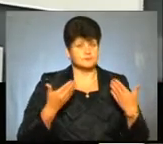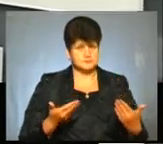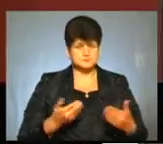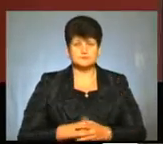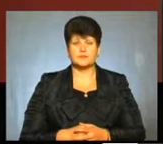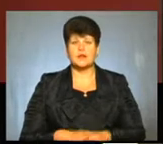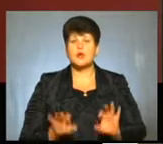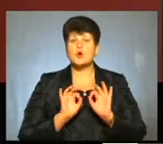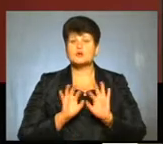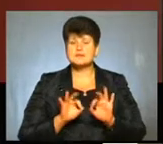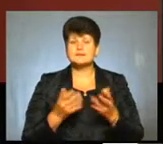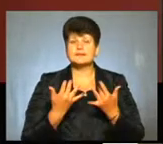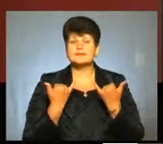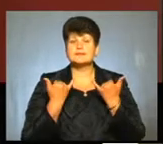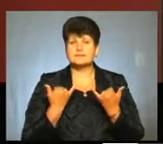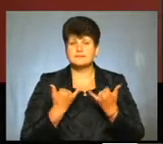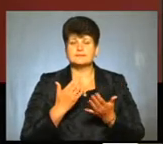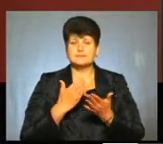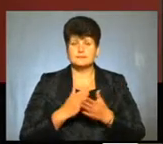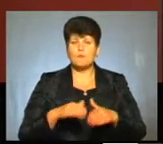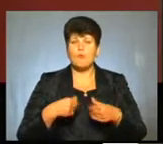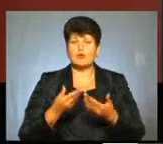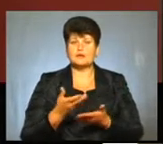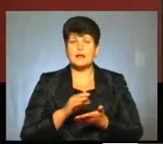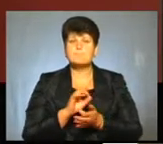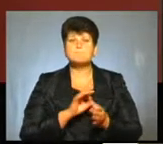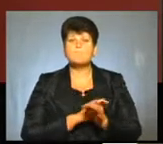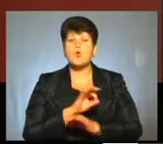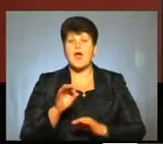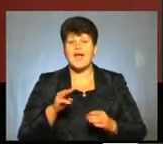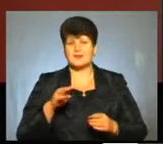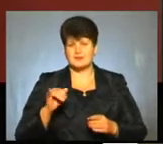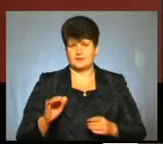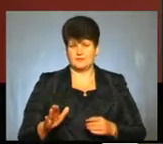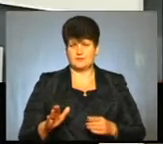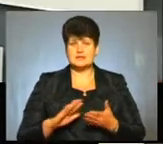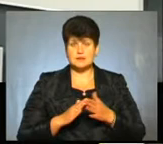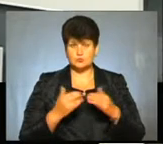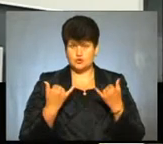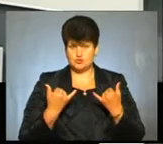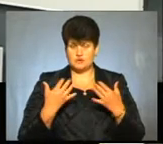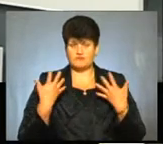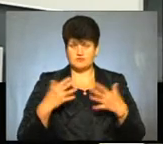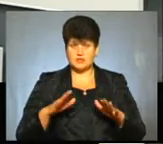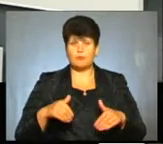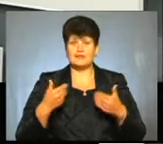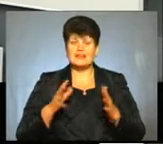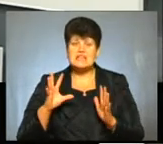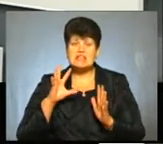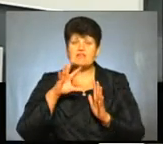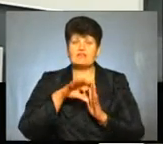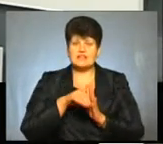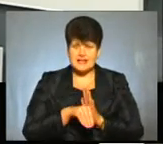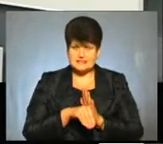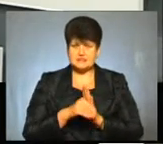вас. Розкажи, скільки зараз ми маємо поданих проектів, що це за проекти? Станом на сьогодні ми вже подали і внесли